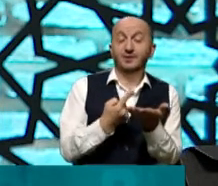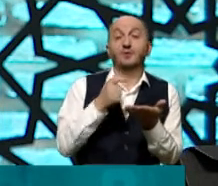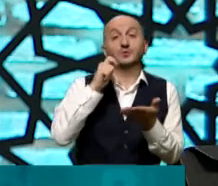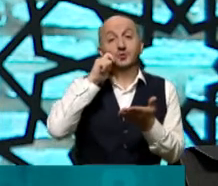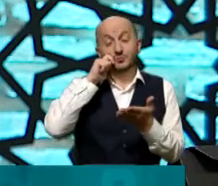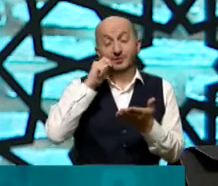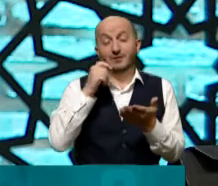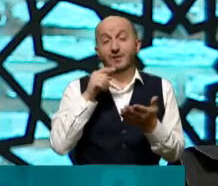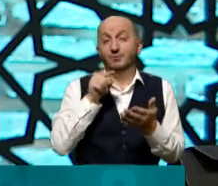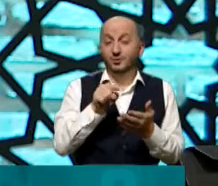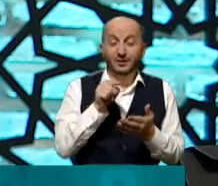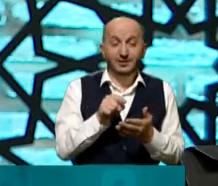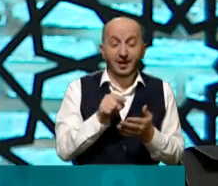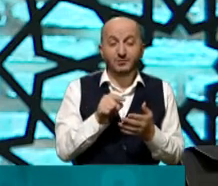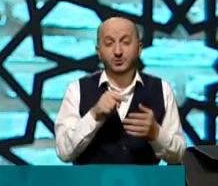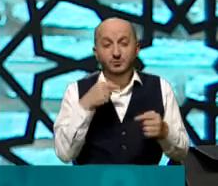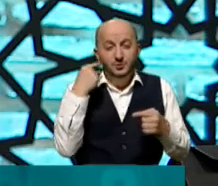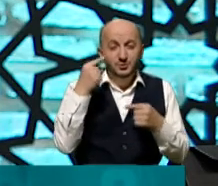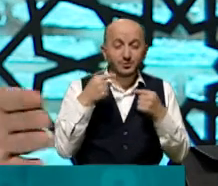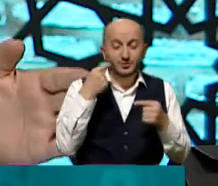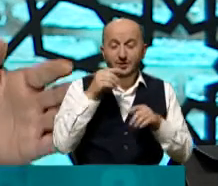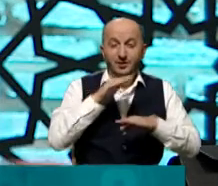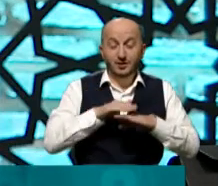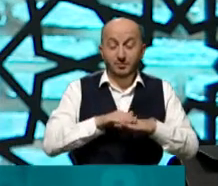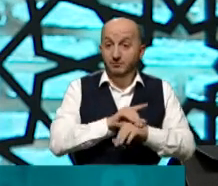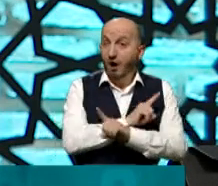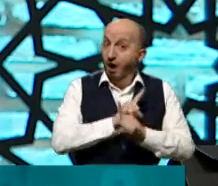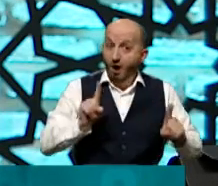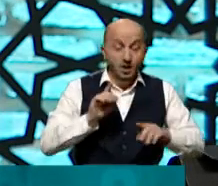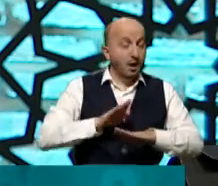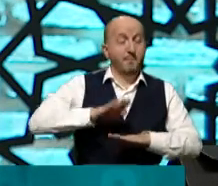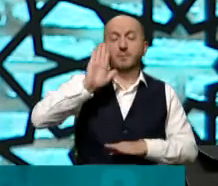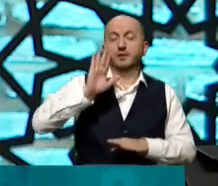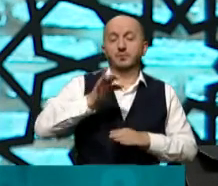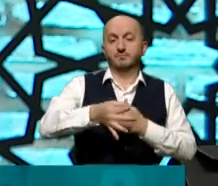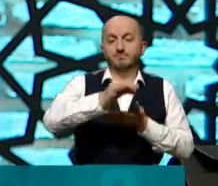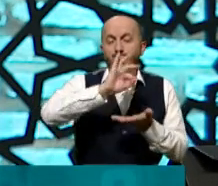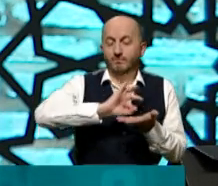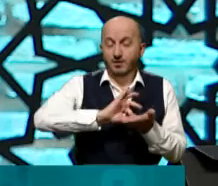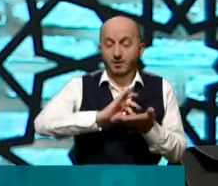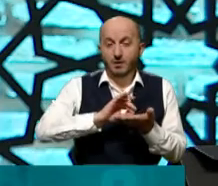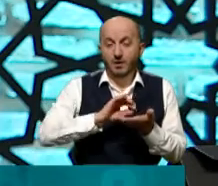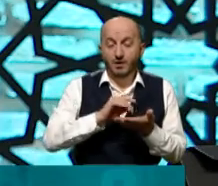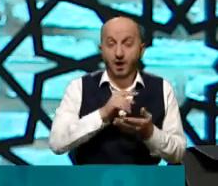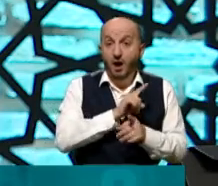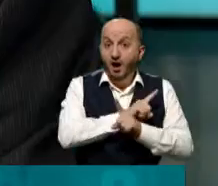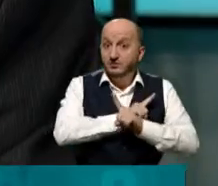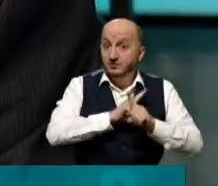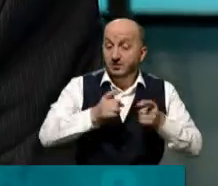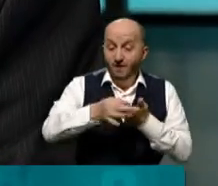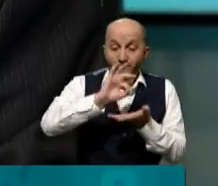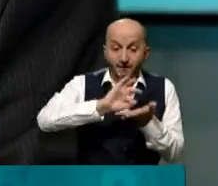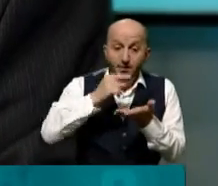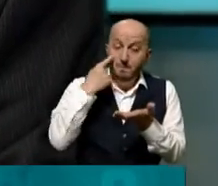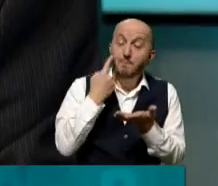Yoksa burada da böyle bir irade gösterip bu işi asla yapmamalı mı? İkinci söylediğin asla bunu yapmamalı.